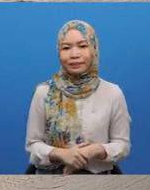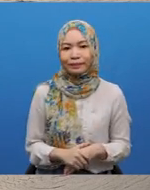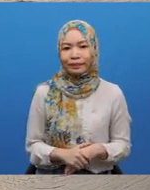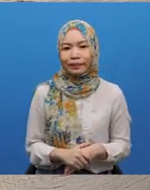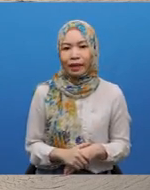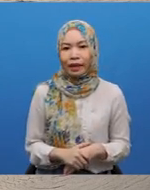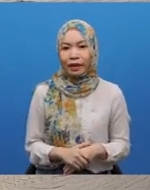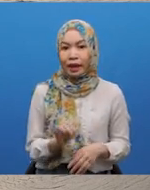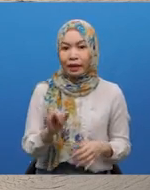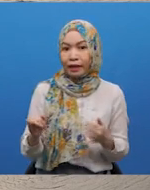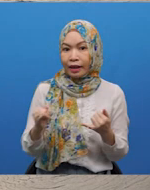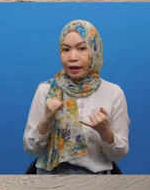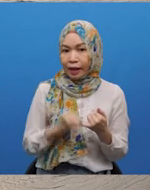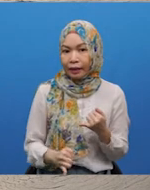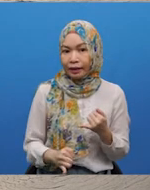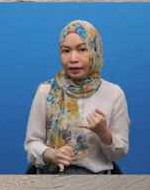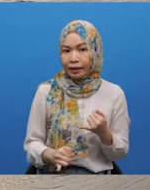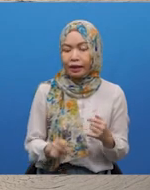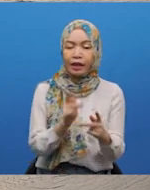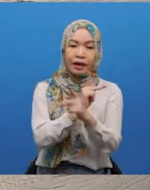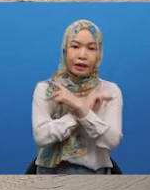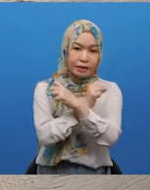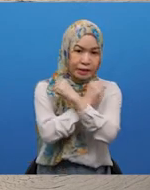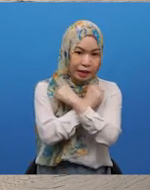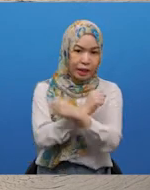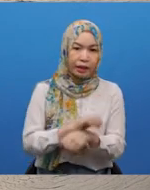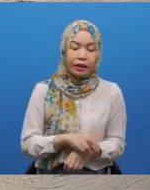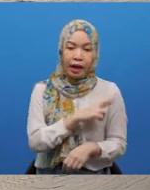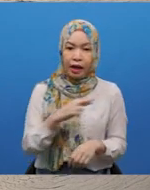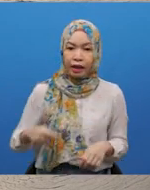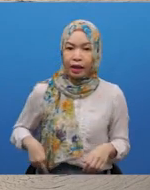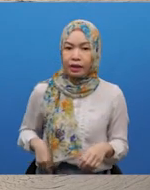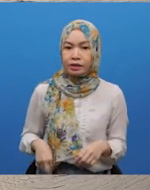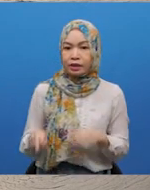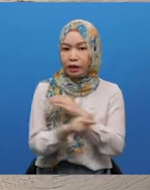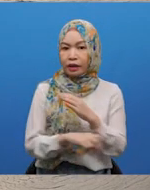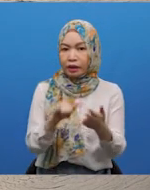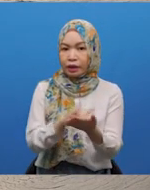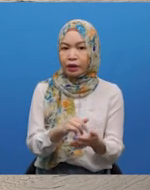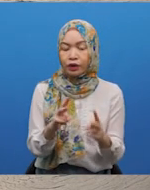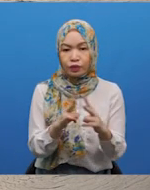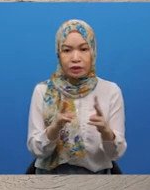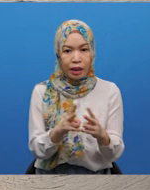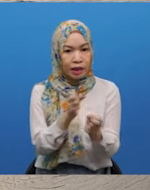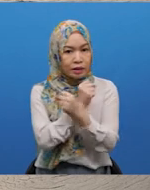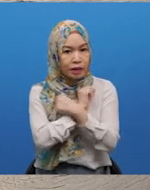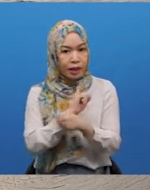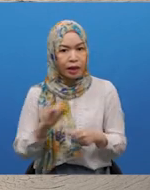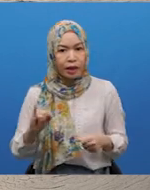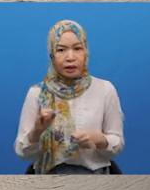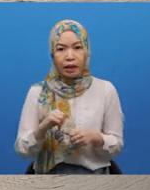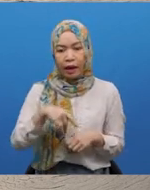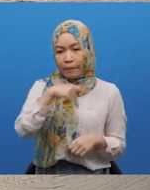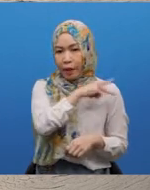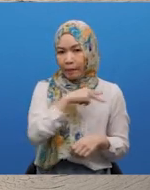Nilai yang terakhir ialah nilai kasih sayang. Raja Negeri Kembayat sangat menyayangi permaisurinya